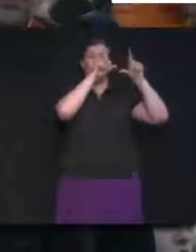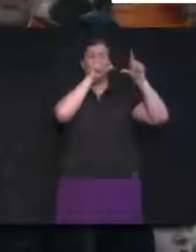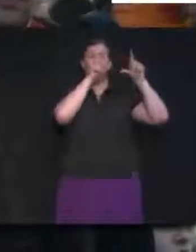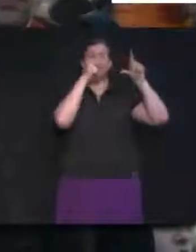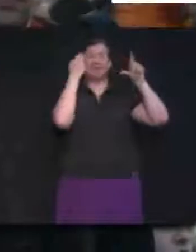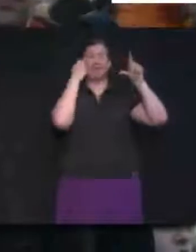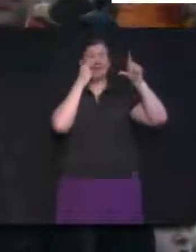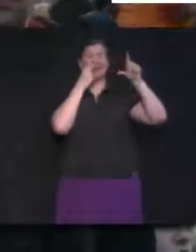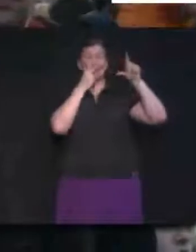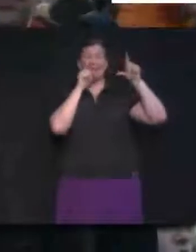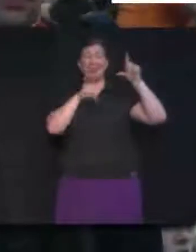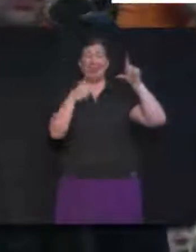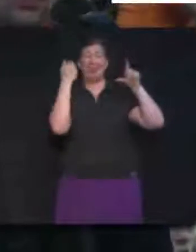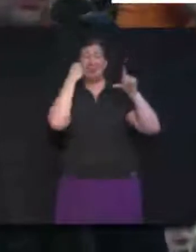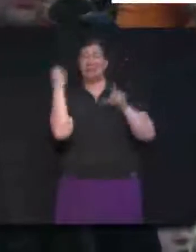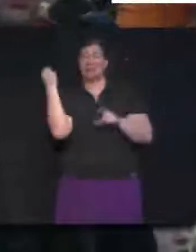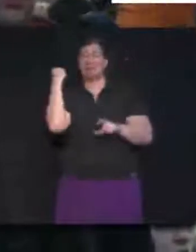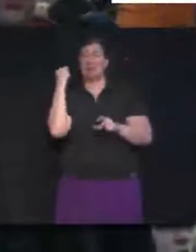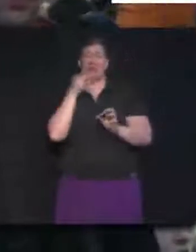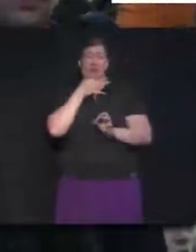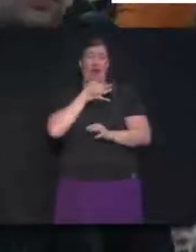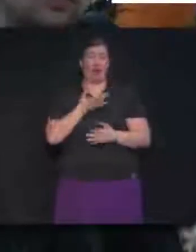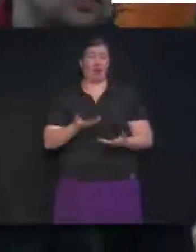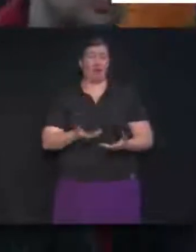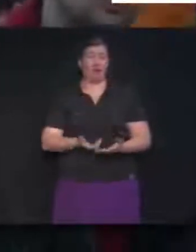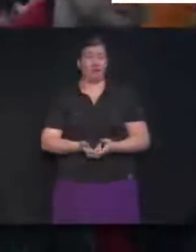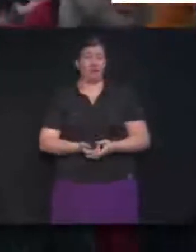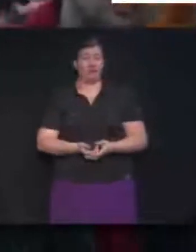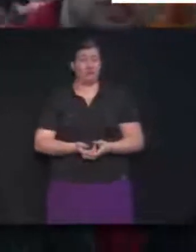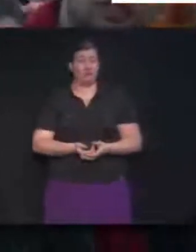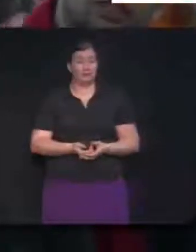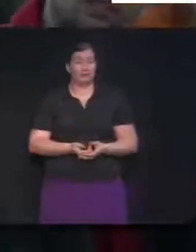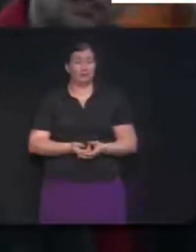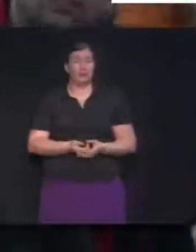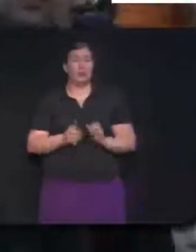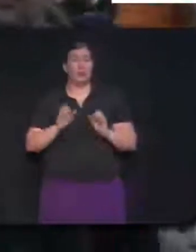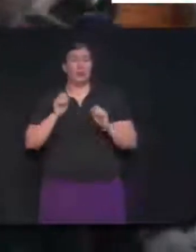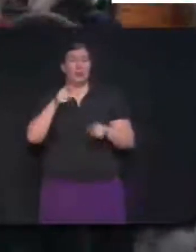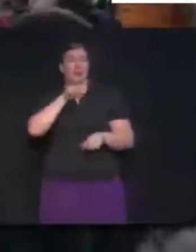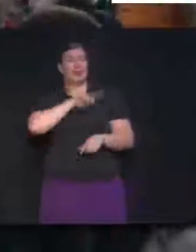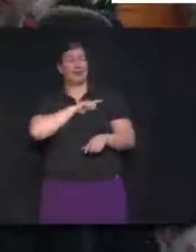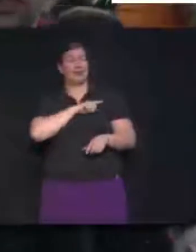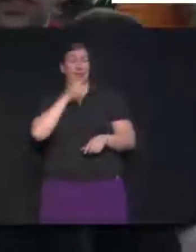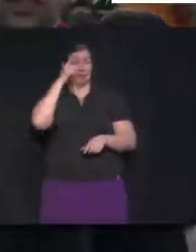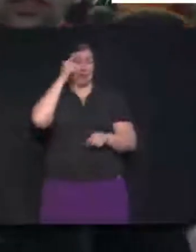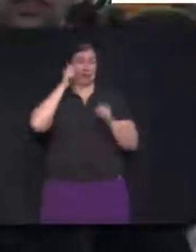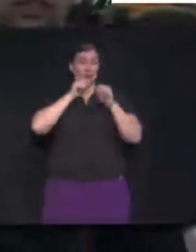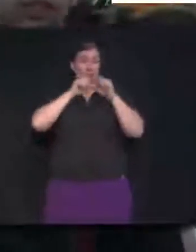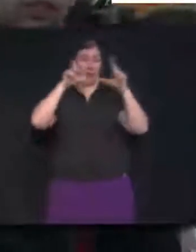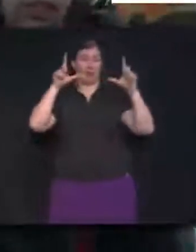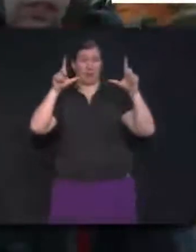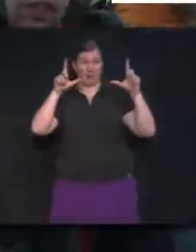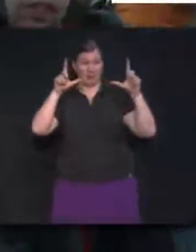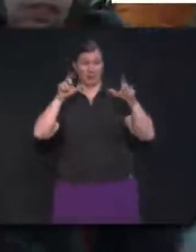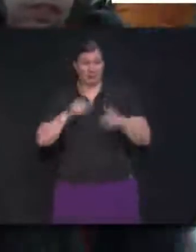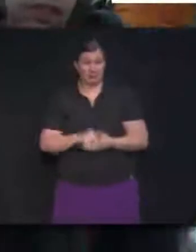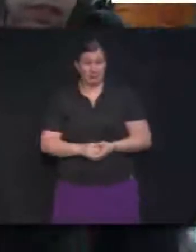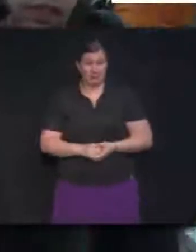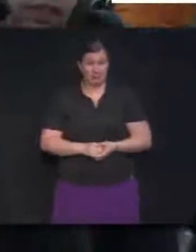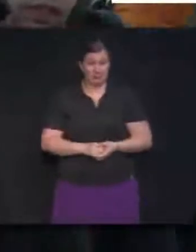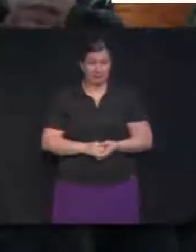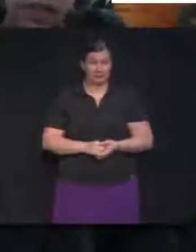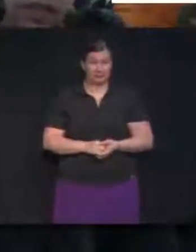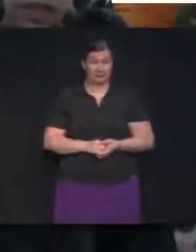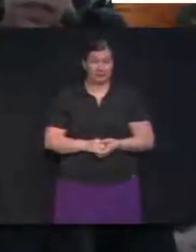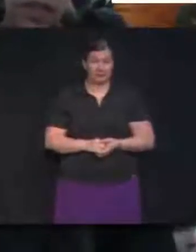antippt so ähm ich habe eine Meinungsbild auch meine Karte